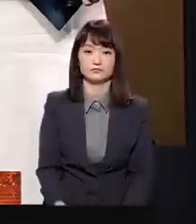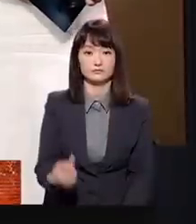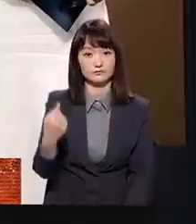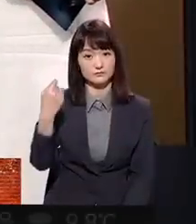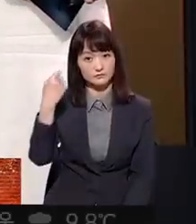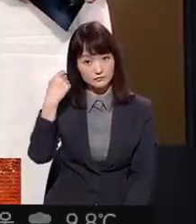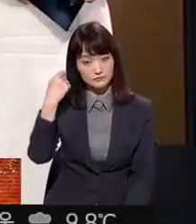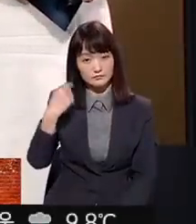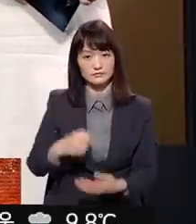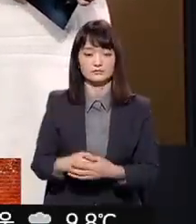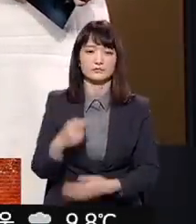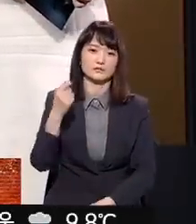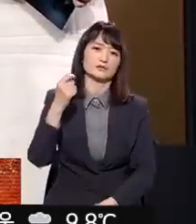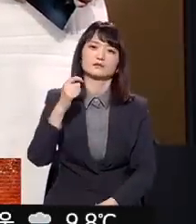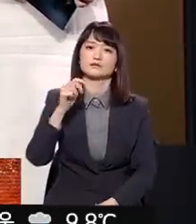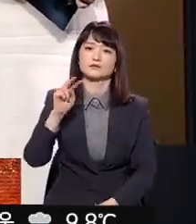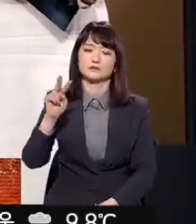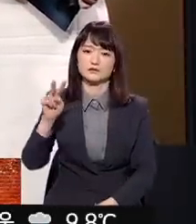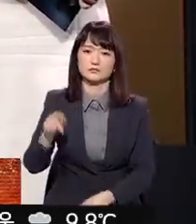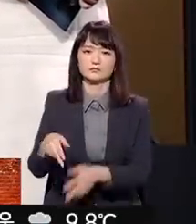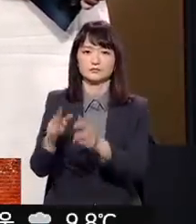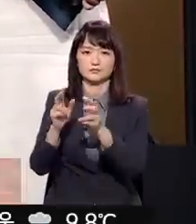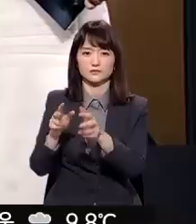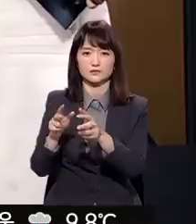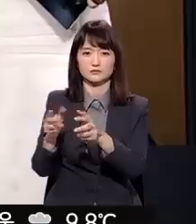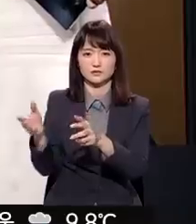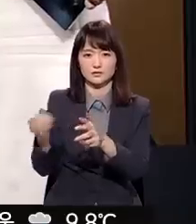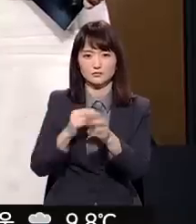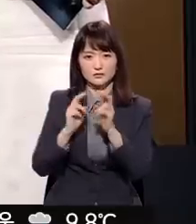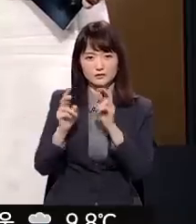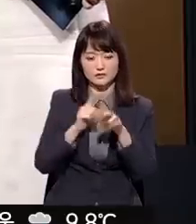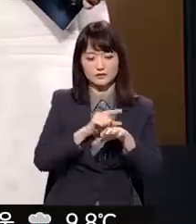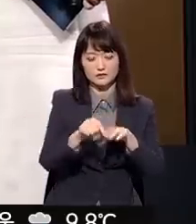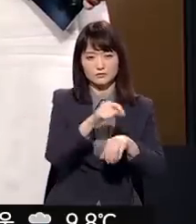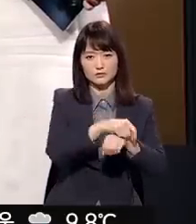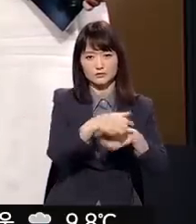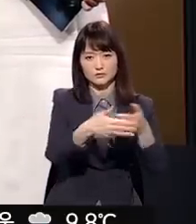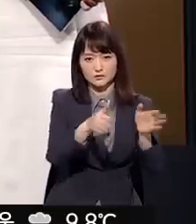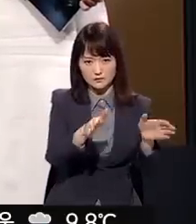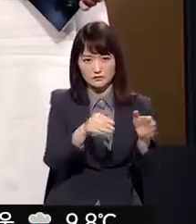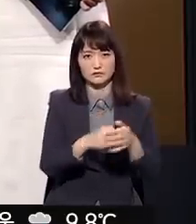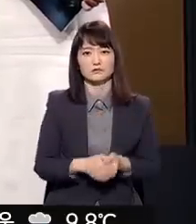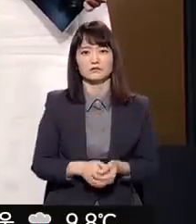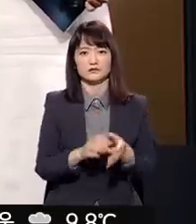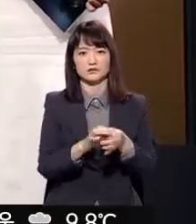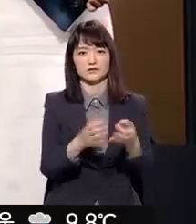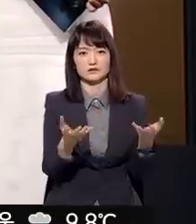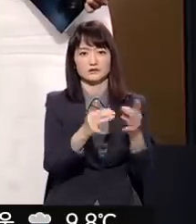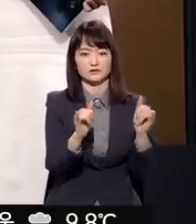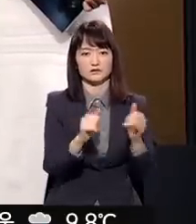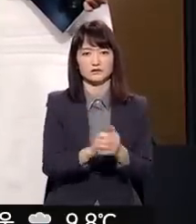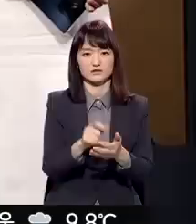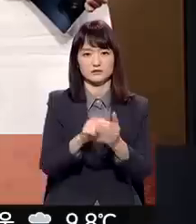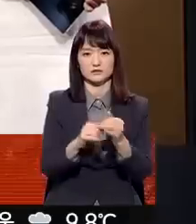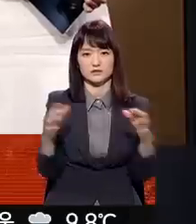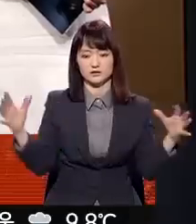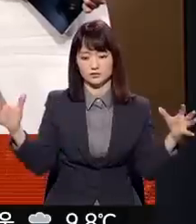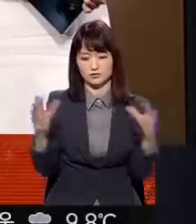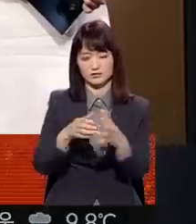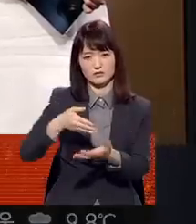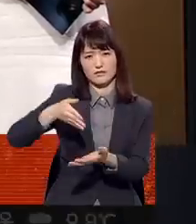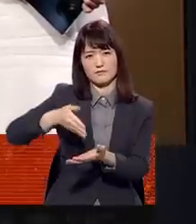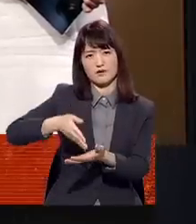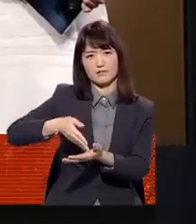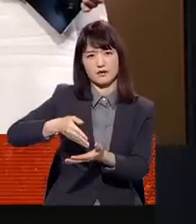어제 한 생활가전 렌탈 업체의 지부 사무실 앞에서 해당 업체 직원들이 기자회견을 열었습니다. 이들이